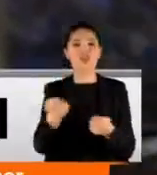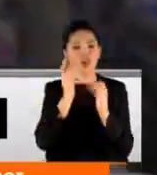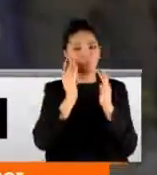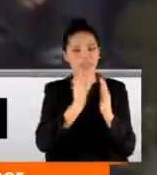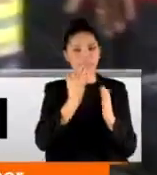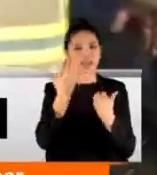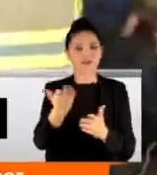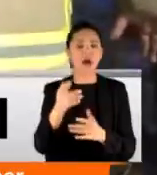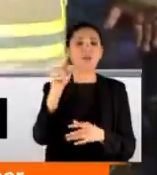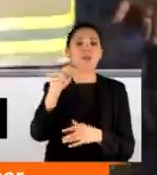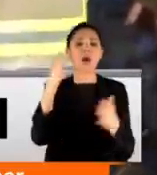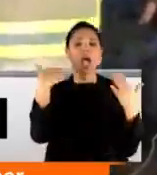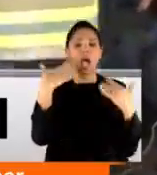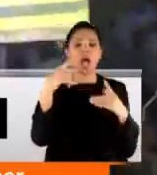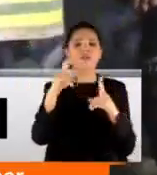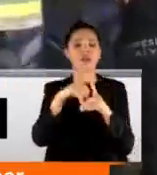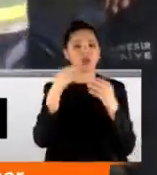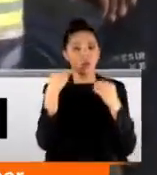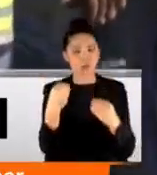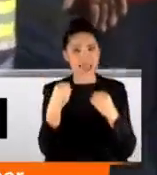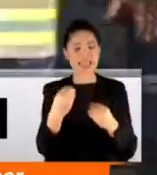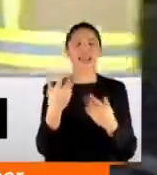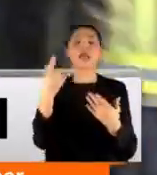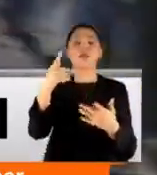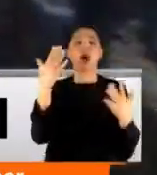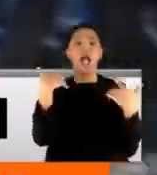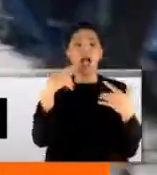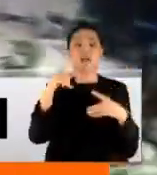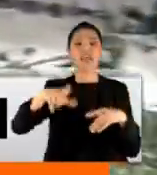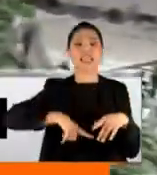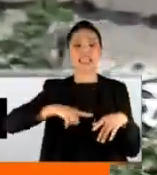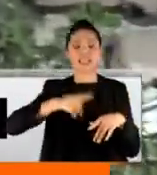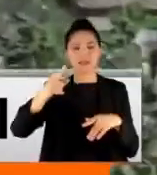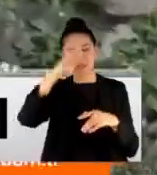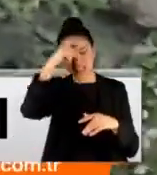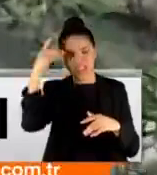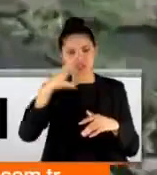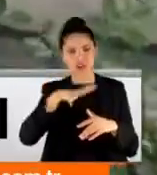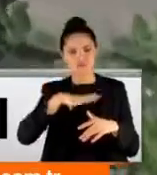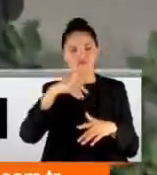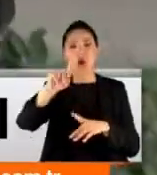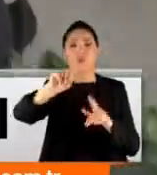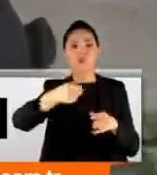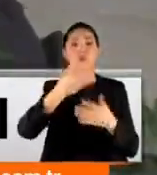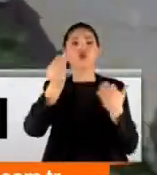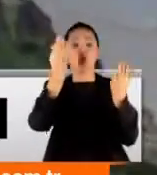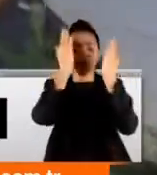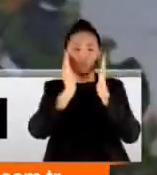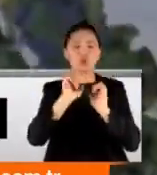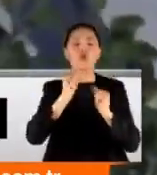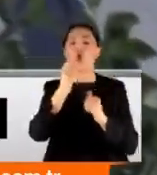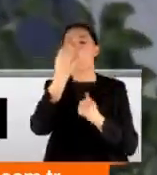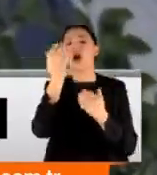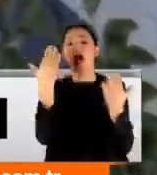Hava şartları da şu an elverişli çalışmalar için. Hava İzmir'de oldukça sıcak şu an. Çok şükür ki soğuk bir hava